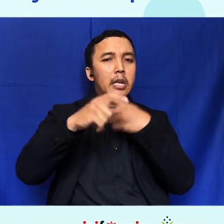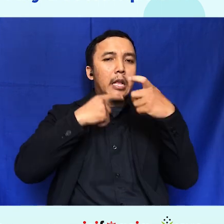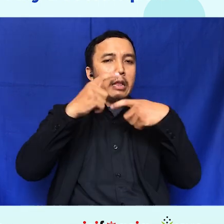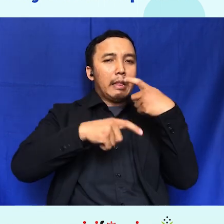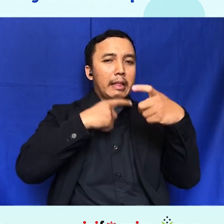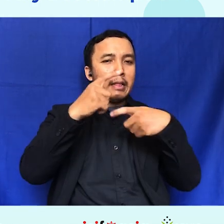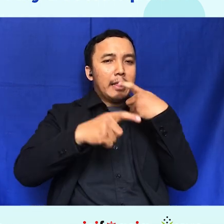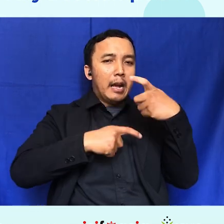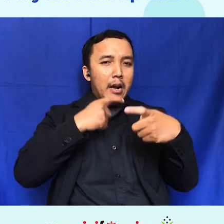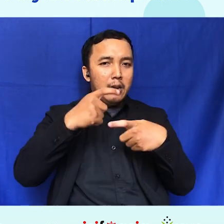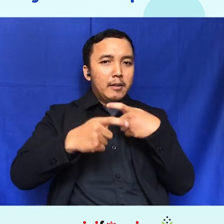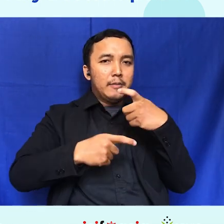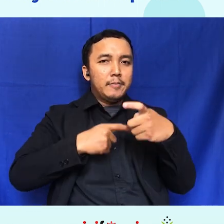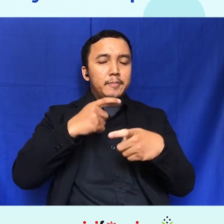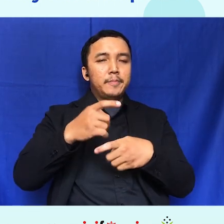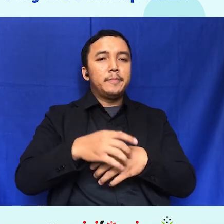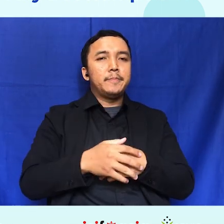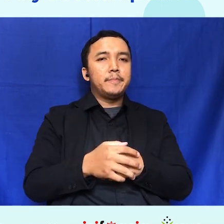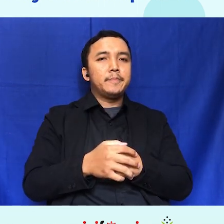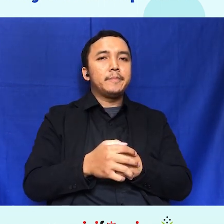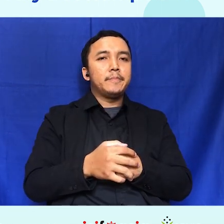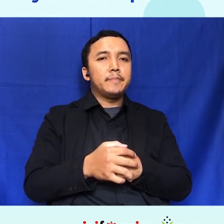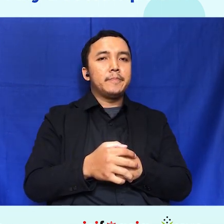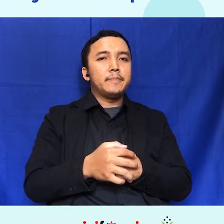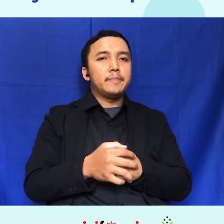set hatching level 3. Bab